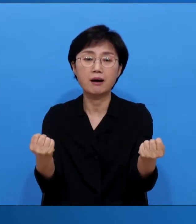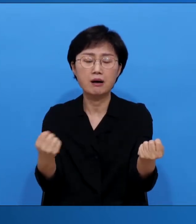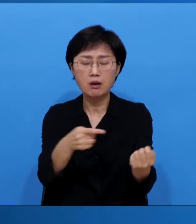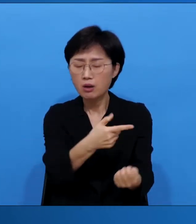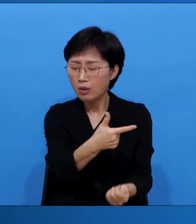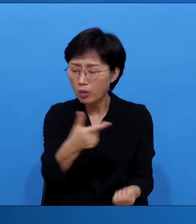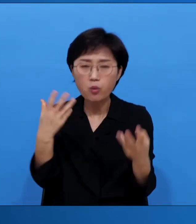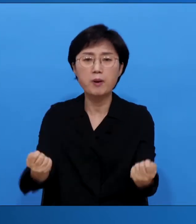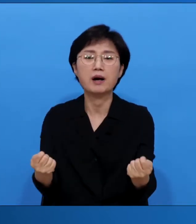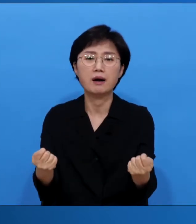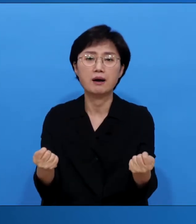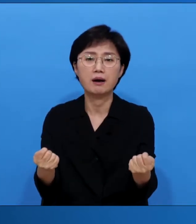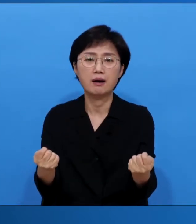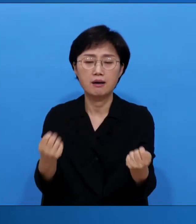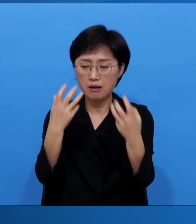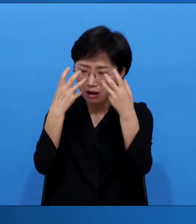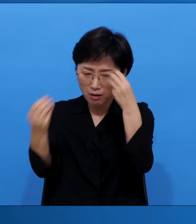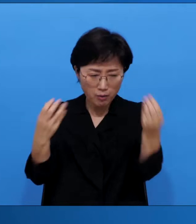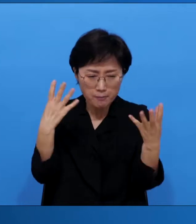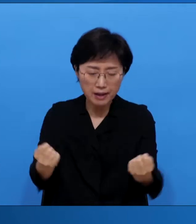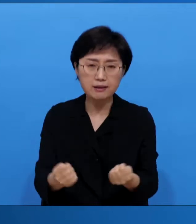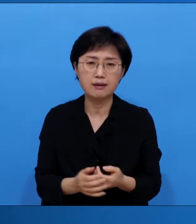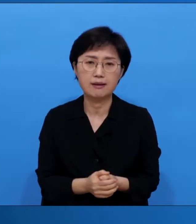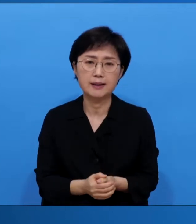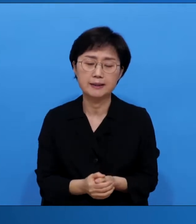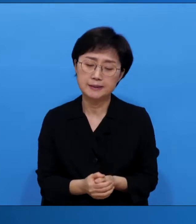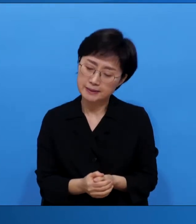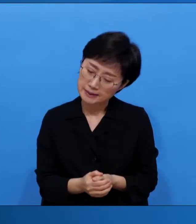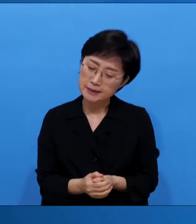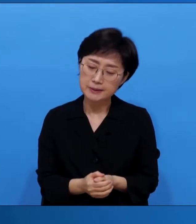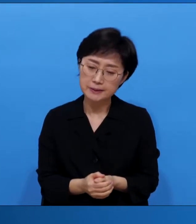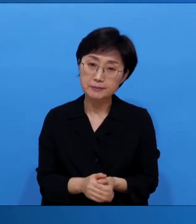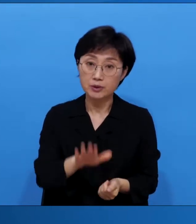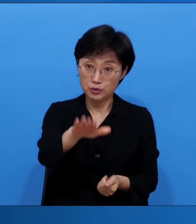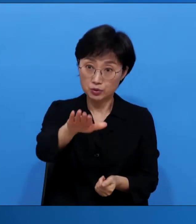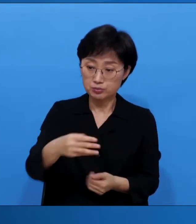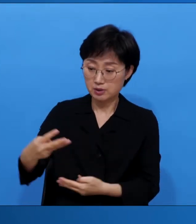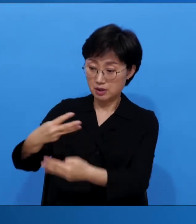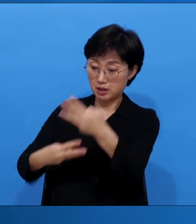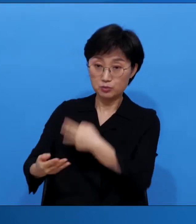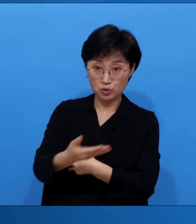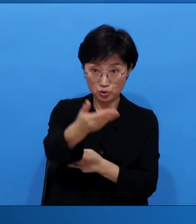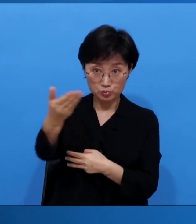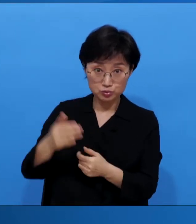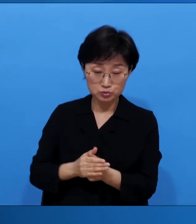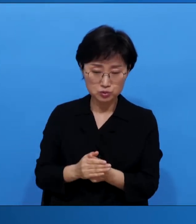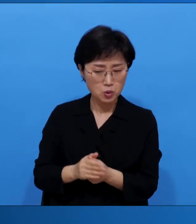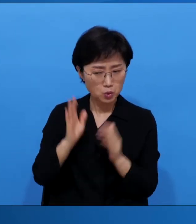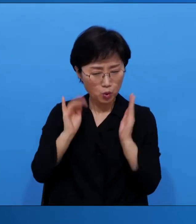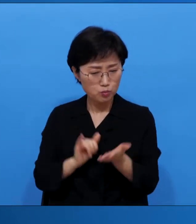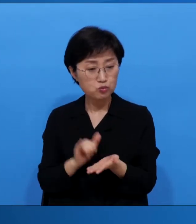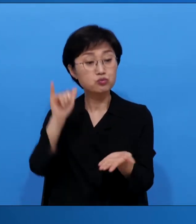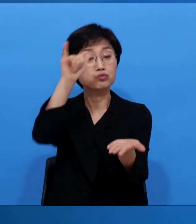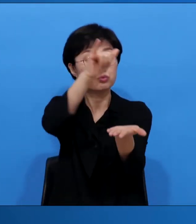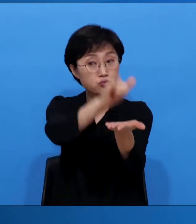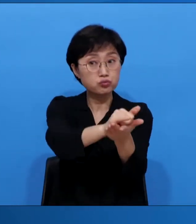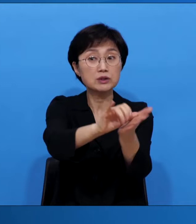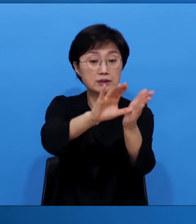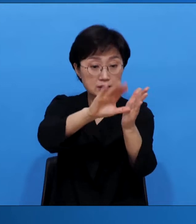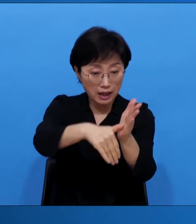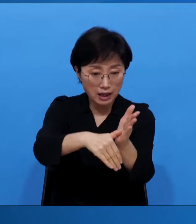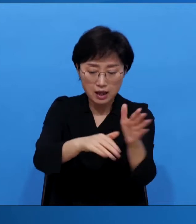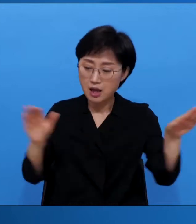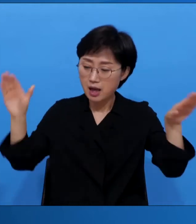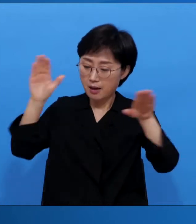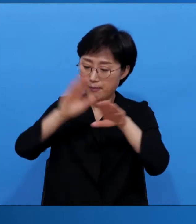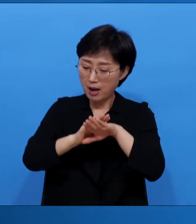많아요. There are so many people. 그래서 우리 렘넌트들은 외국 가면 밤에 혼자 다니면 안 돼요. 그 정도로